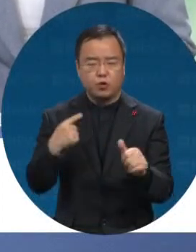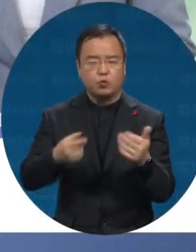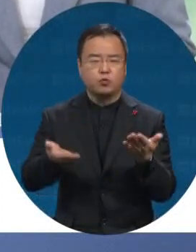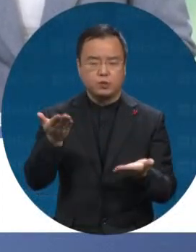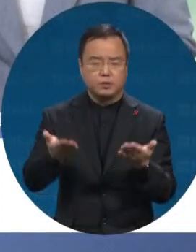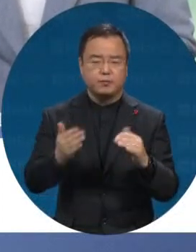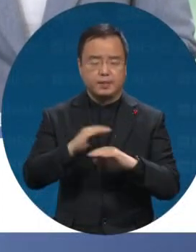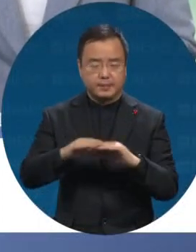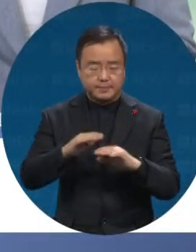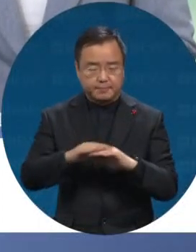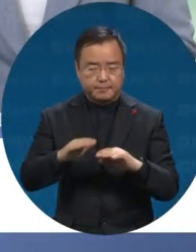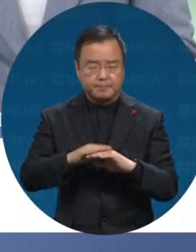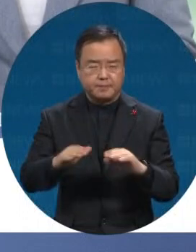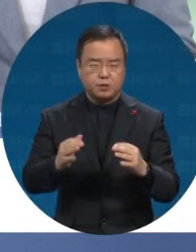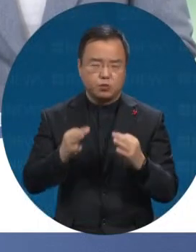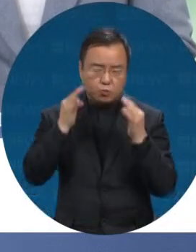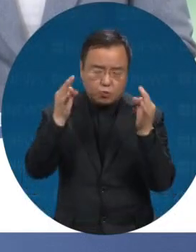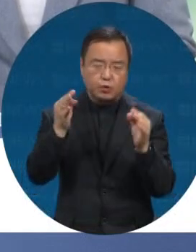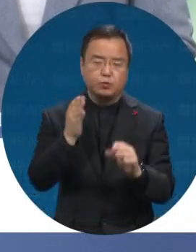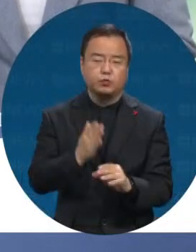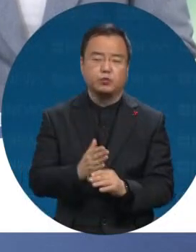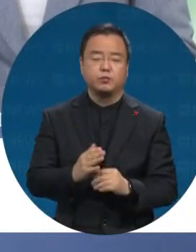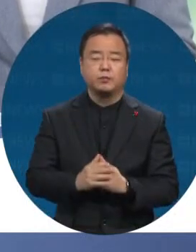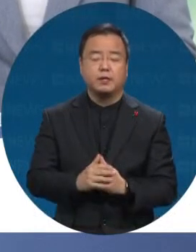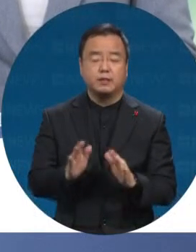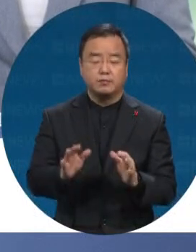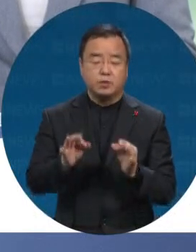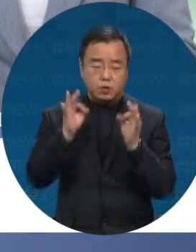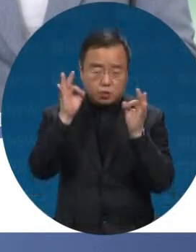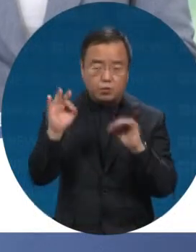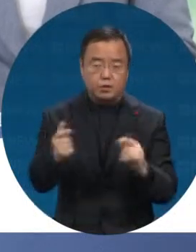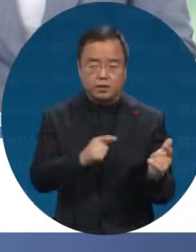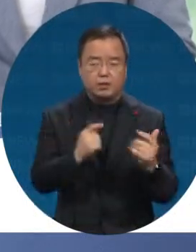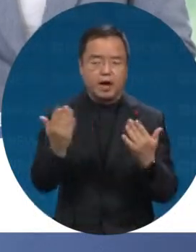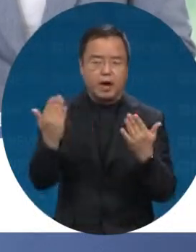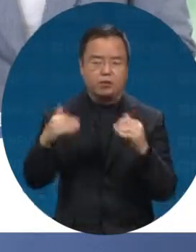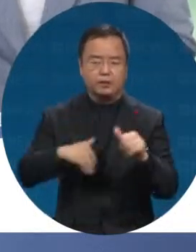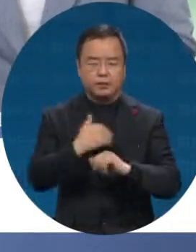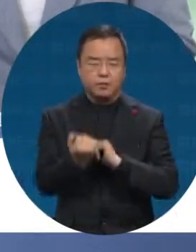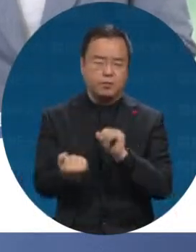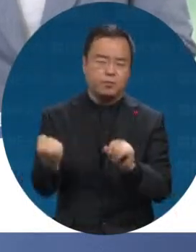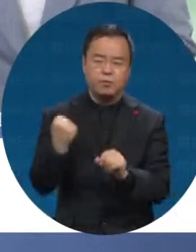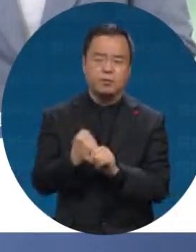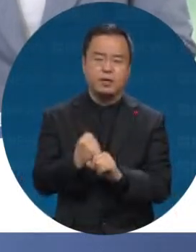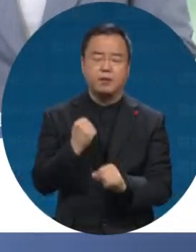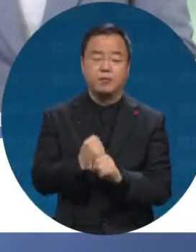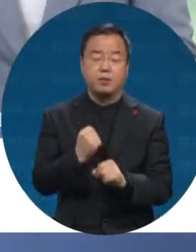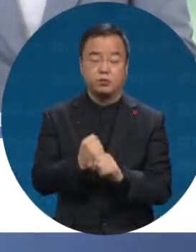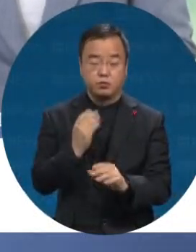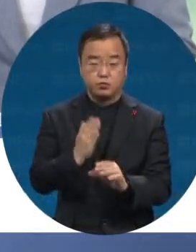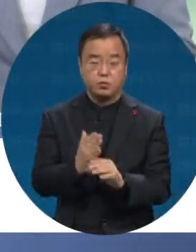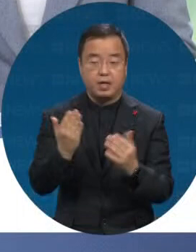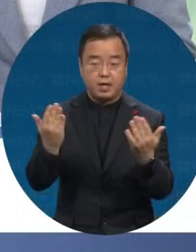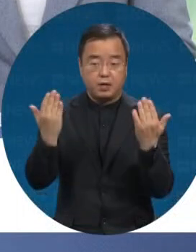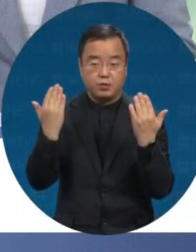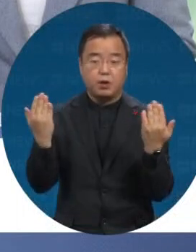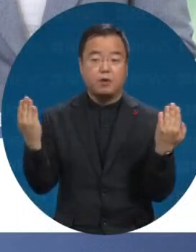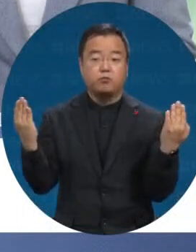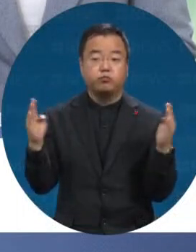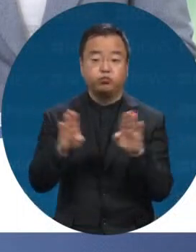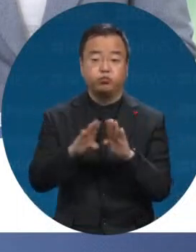노력하고 계십니다이 같은 선생님들의 노력이 학교를 조금씩 정상화하고 학교가 문을 닫으면서